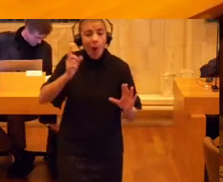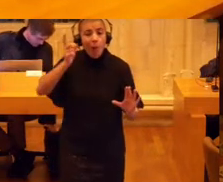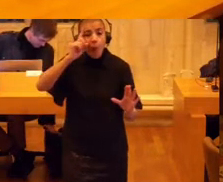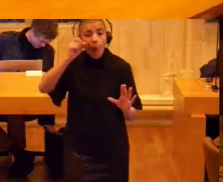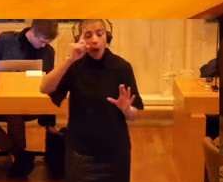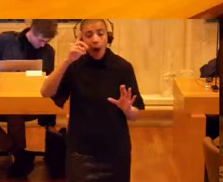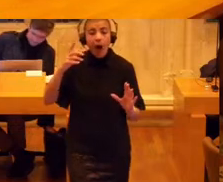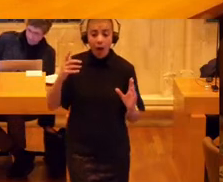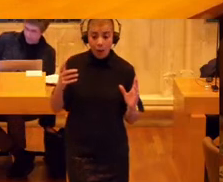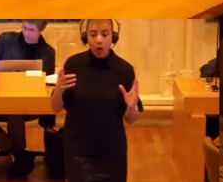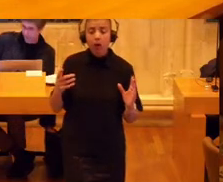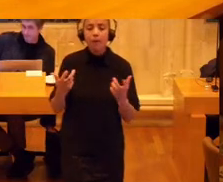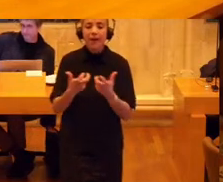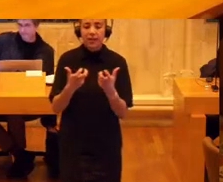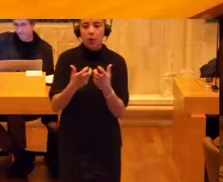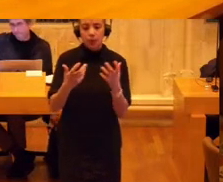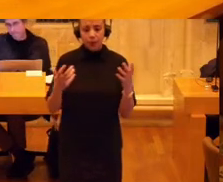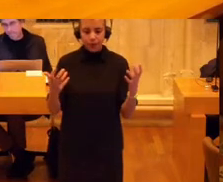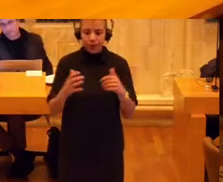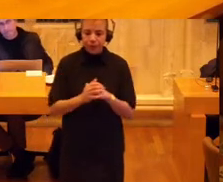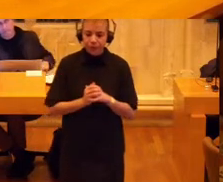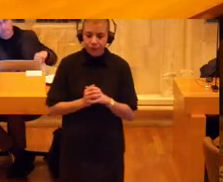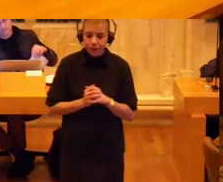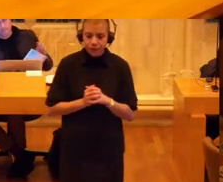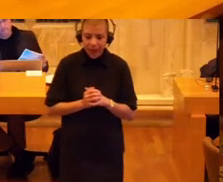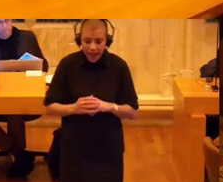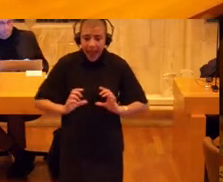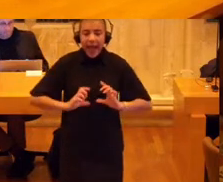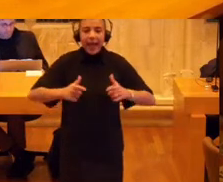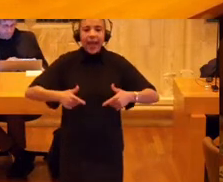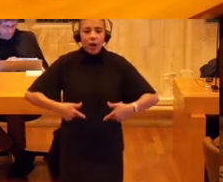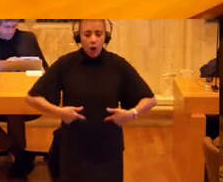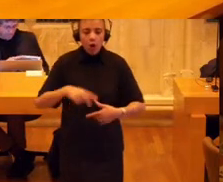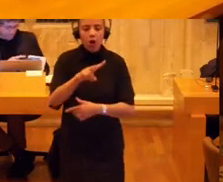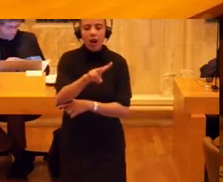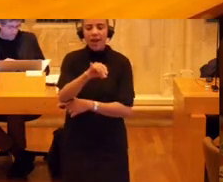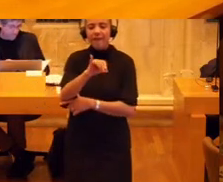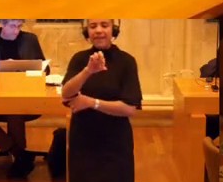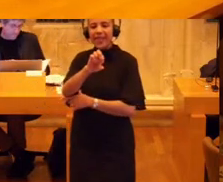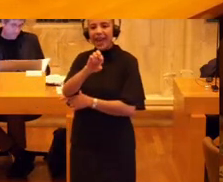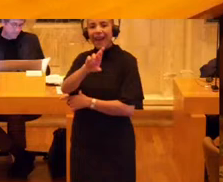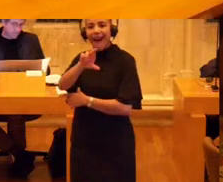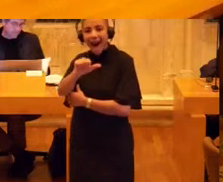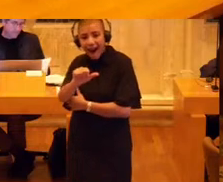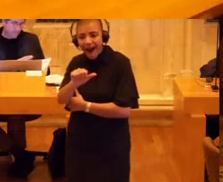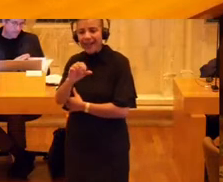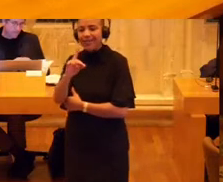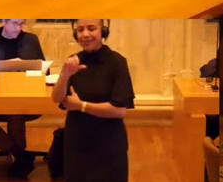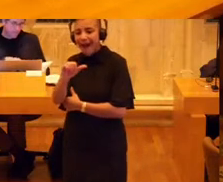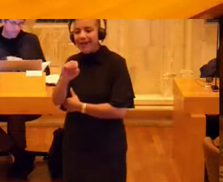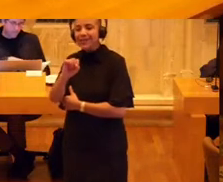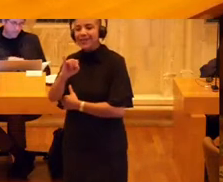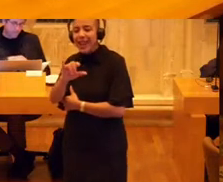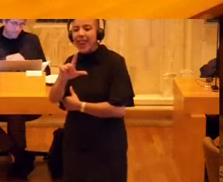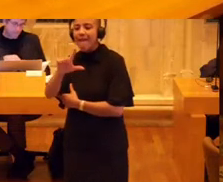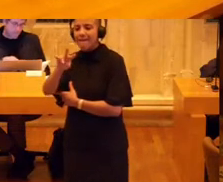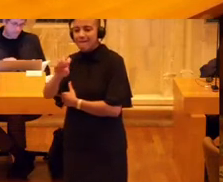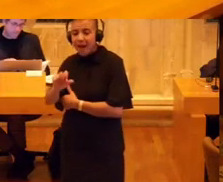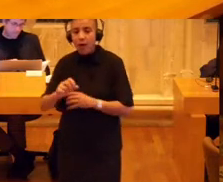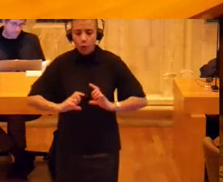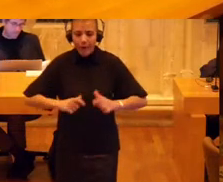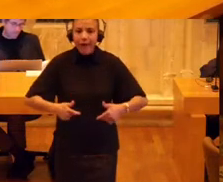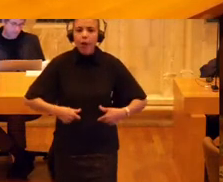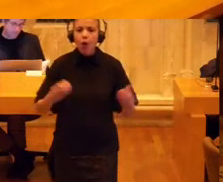l'ensemble de correspondance de Sébastien Dossé à l'école Vieira da Silva, à la grâce de Dieu. Qu'est-ce que